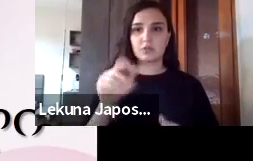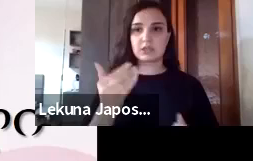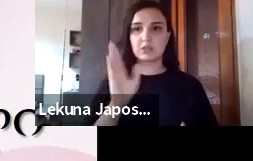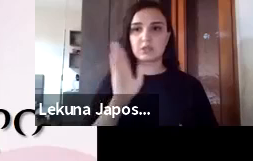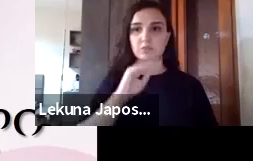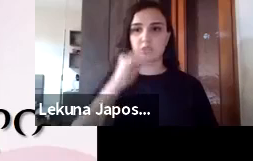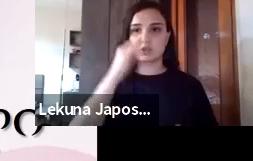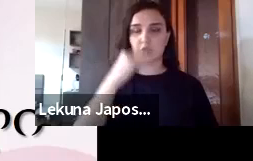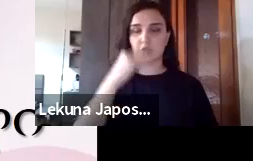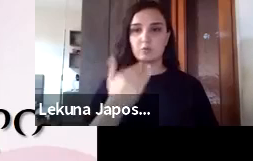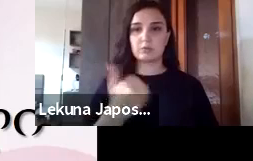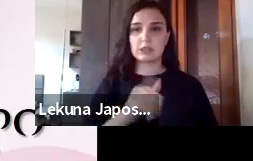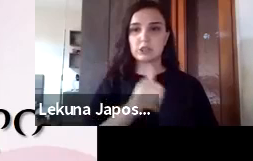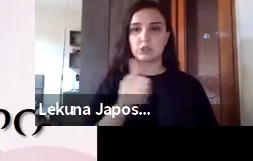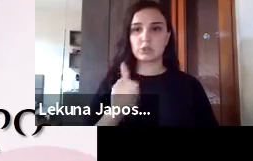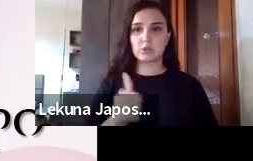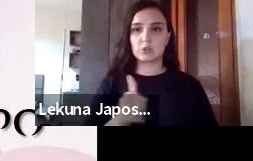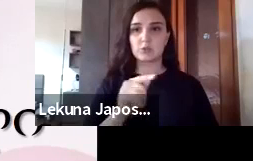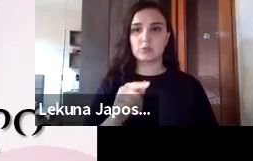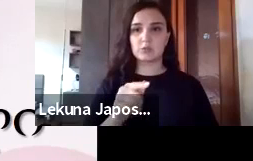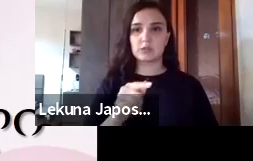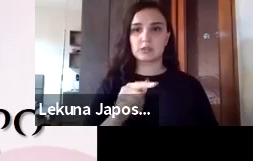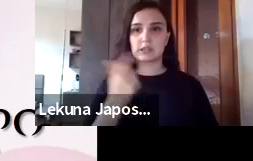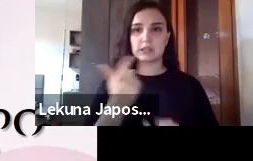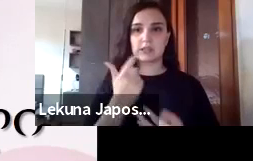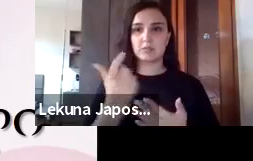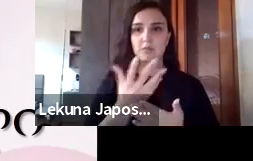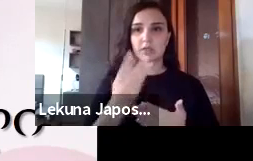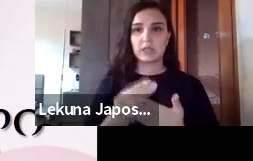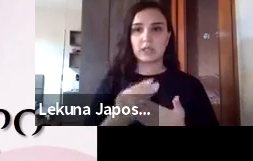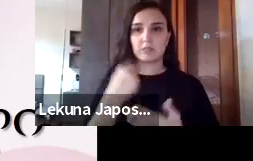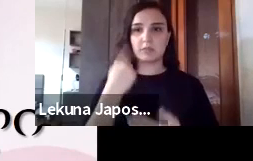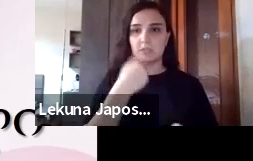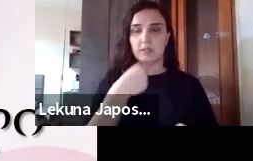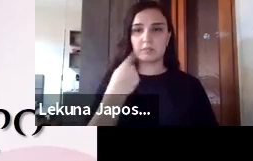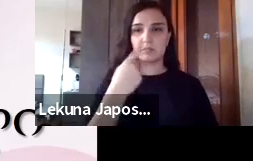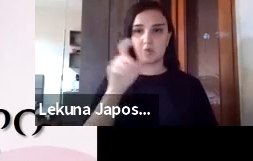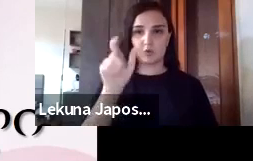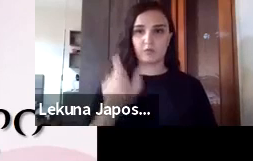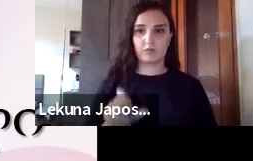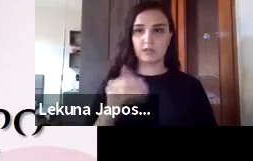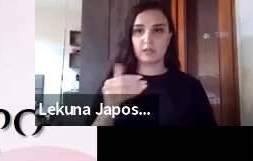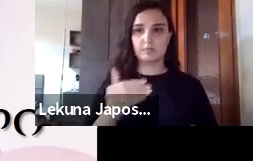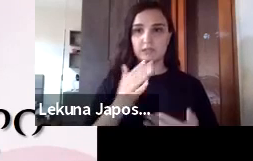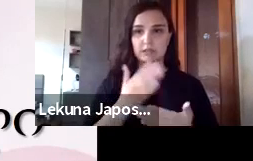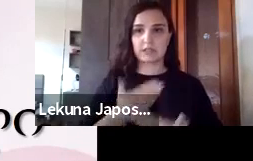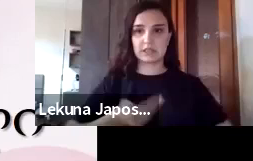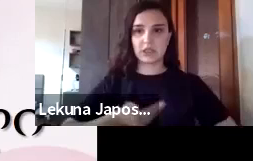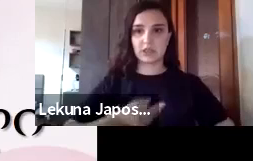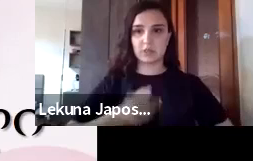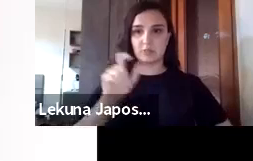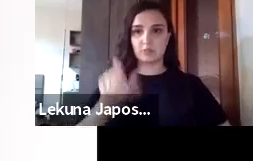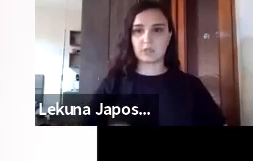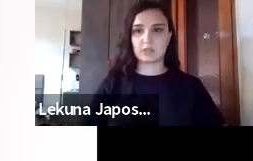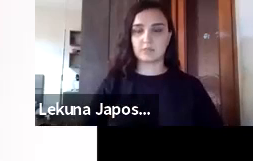მშობლის როგორც ასე ვთქვათ, დამოუკიდებელი პიროვნების არსებობას, ასე ვთქვათ.